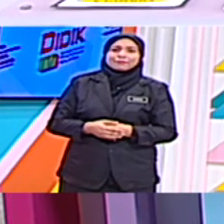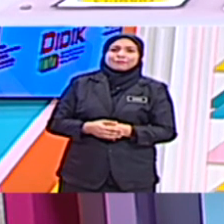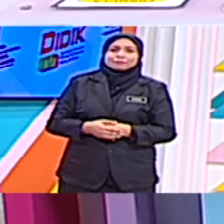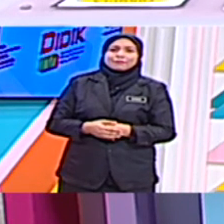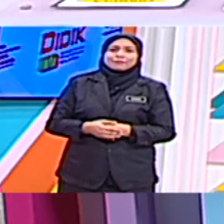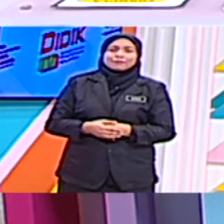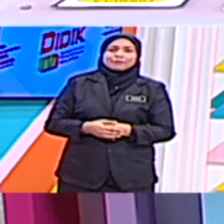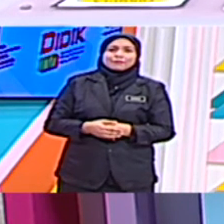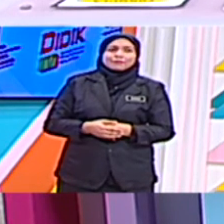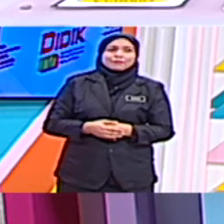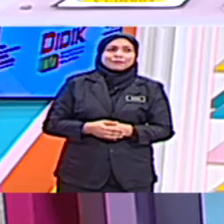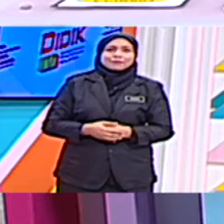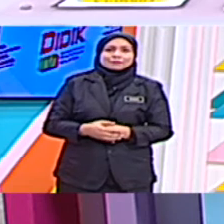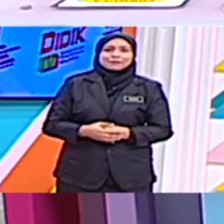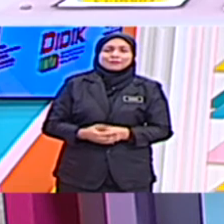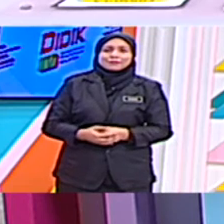Abrar dengar tak?